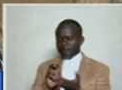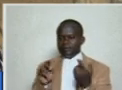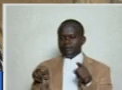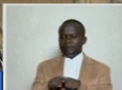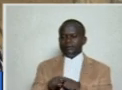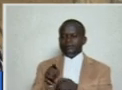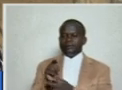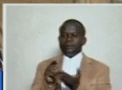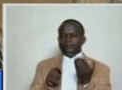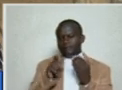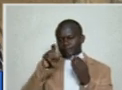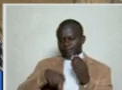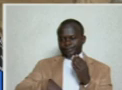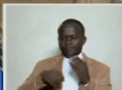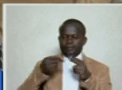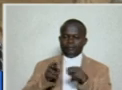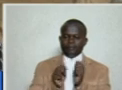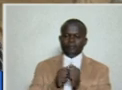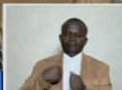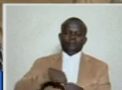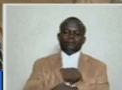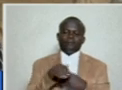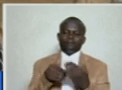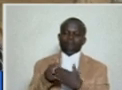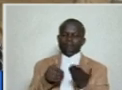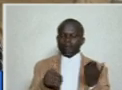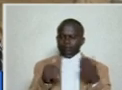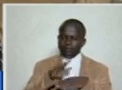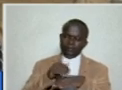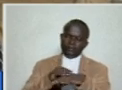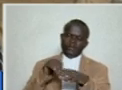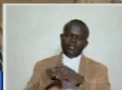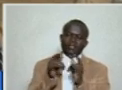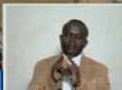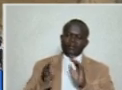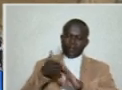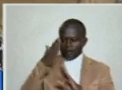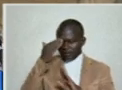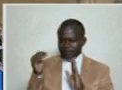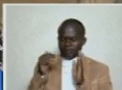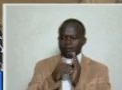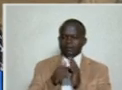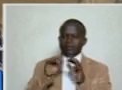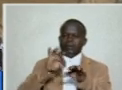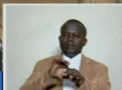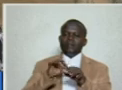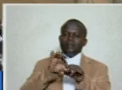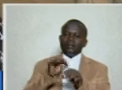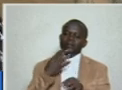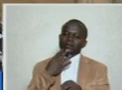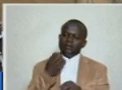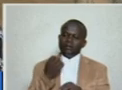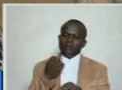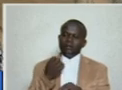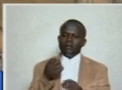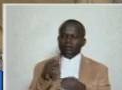nyine bikwiriye kuba bigenda. Twebwe twahise dutumiza inama yihuta kugira ngo twongere dutore. Tuzatora kuwa kane,